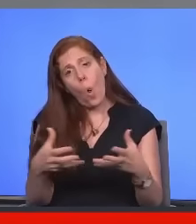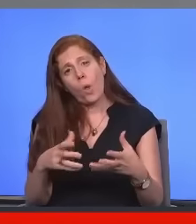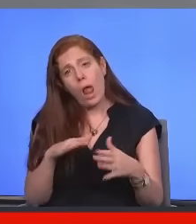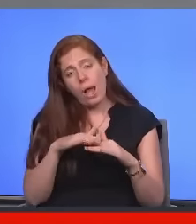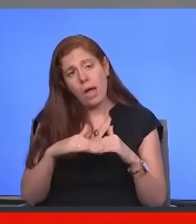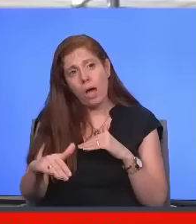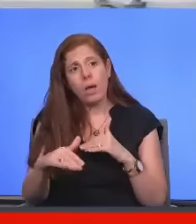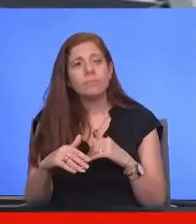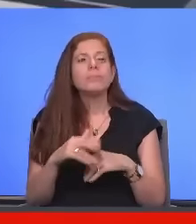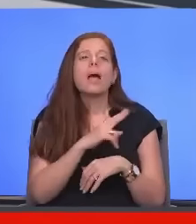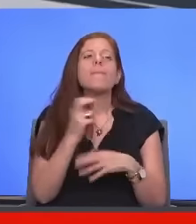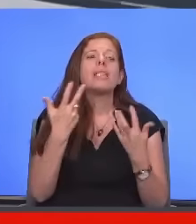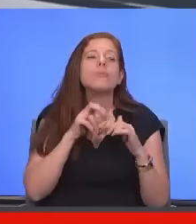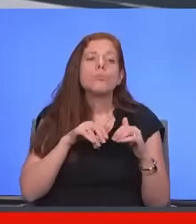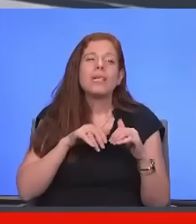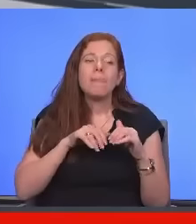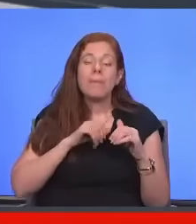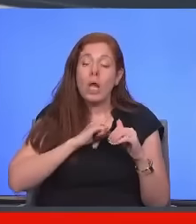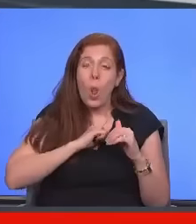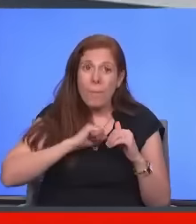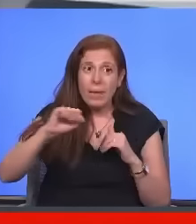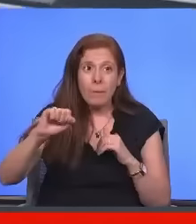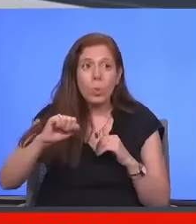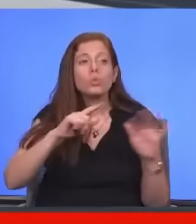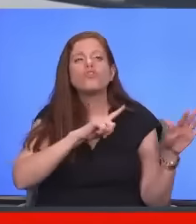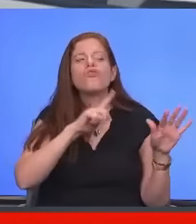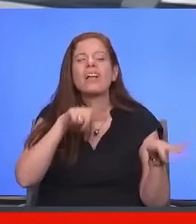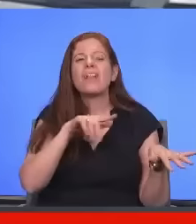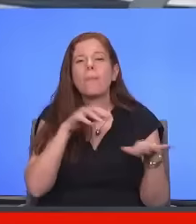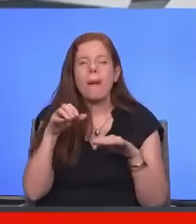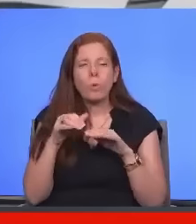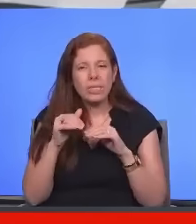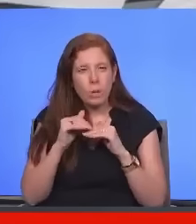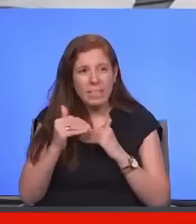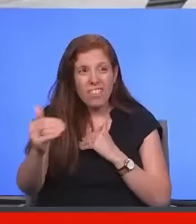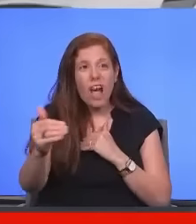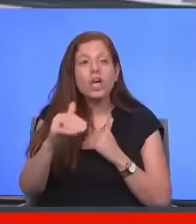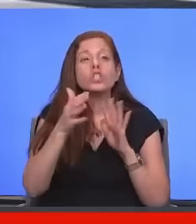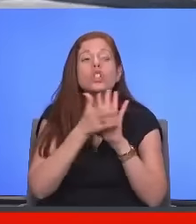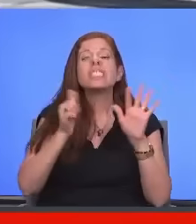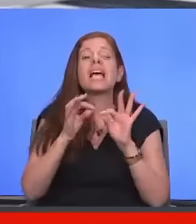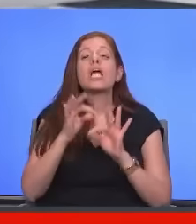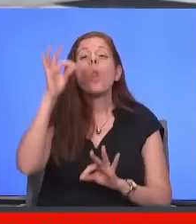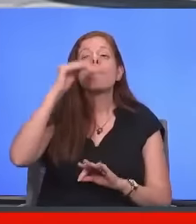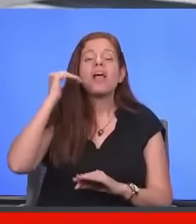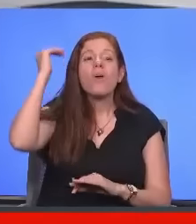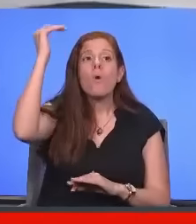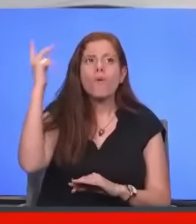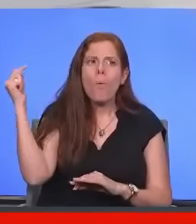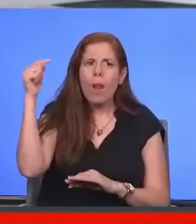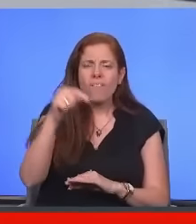מהירות, 7400 קילומטר טווח, 16 קילומטר גובה. ההרון יכול לבוא, לתצפת,